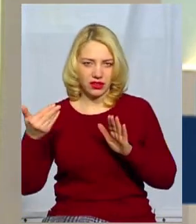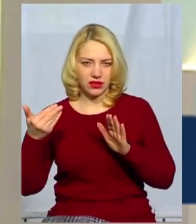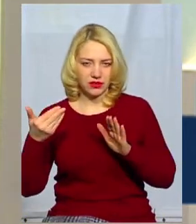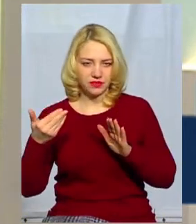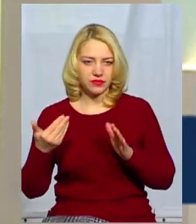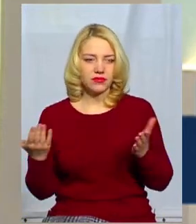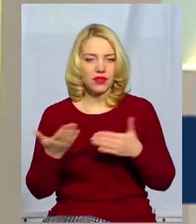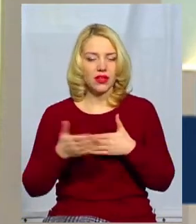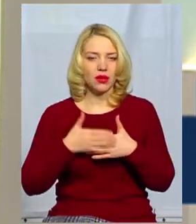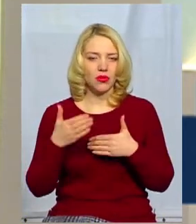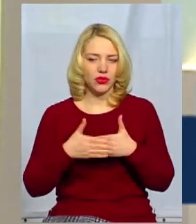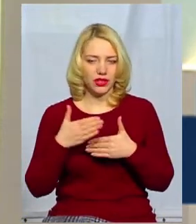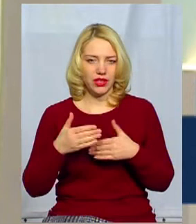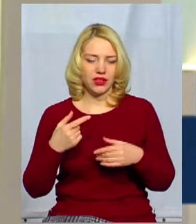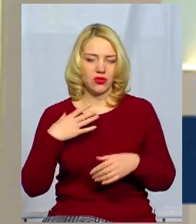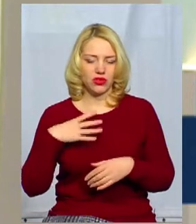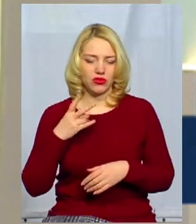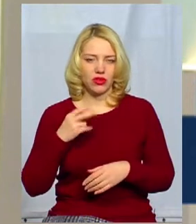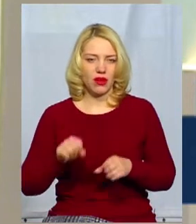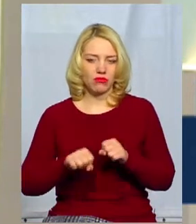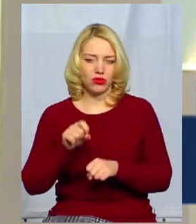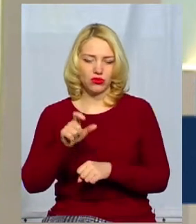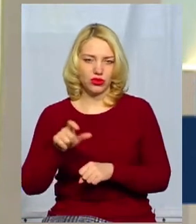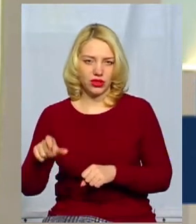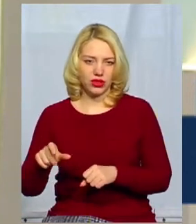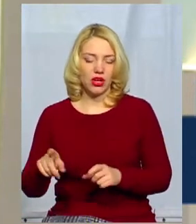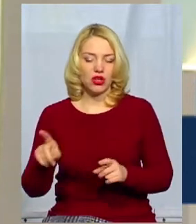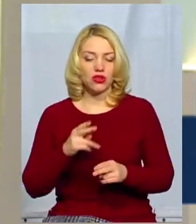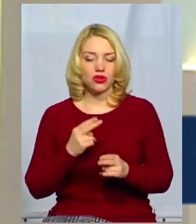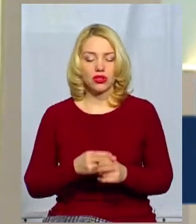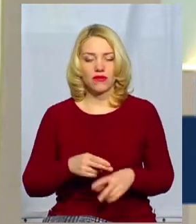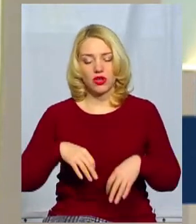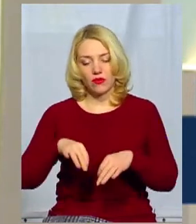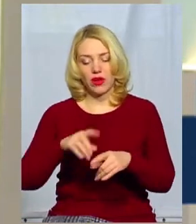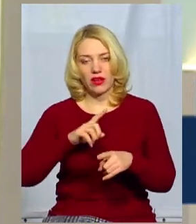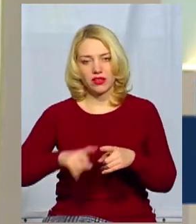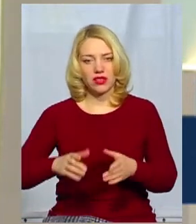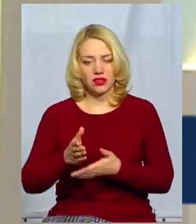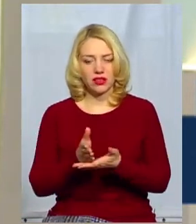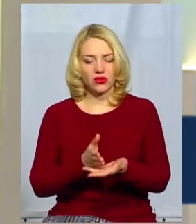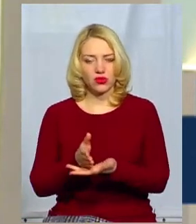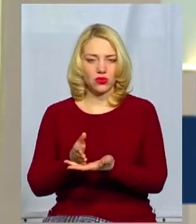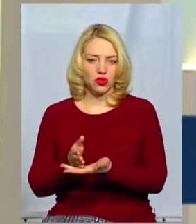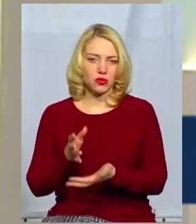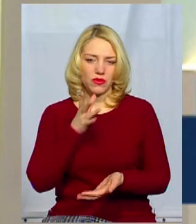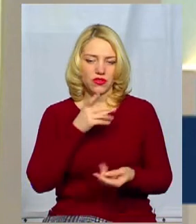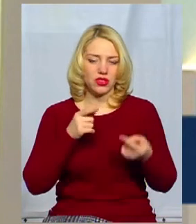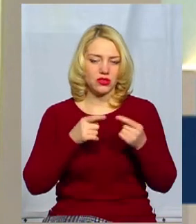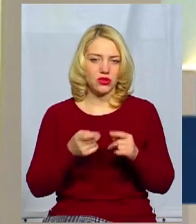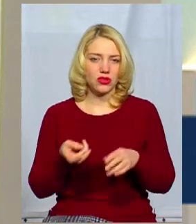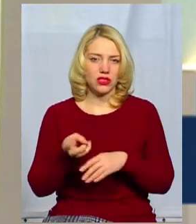Яке покарання очікує на порушників? Що заважає автомобілям екстрених служб вчасно дістатися на